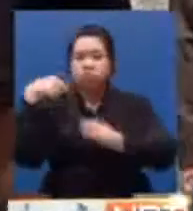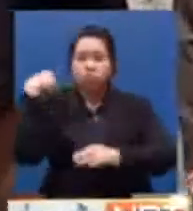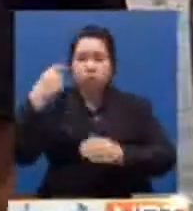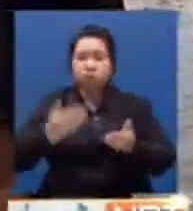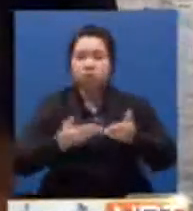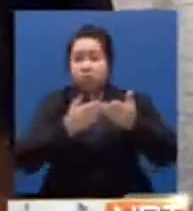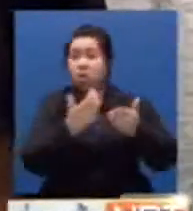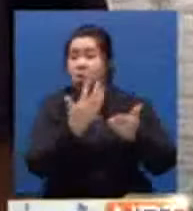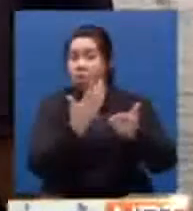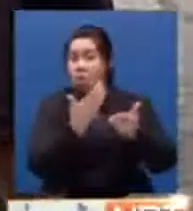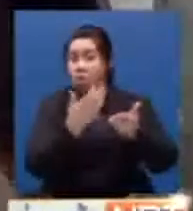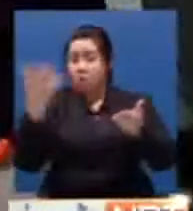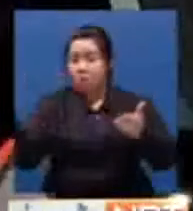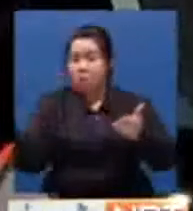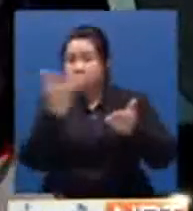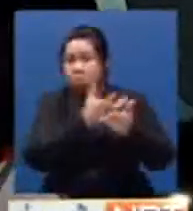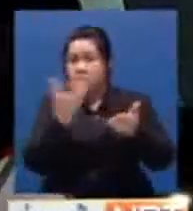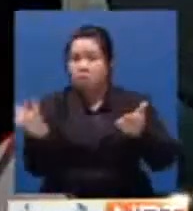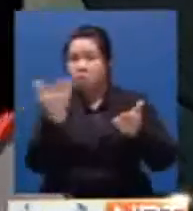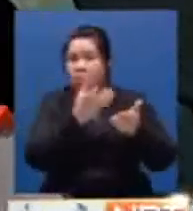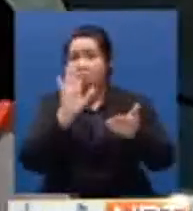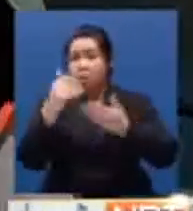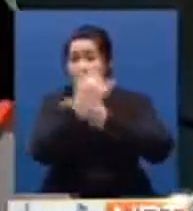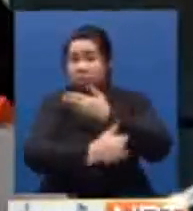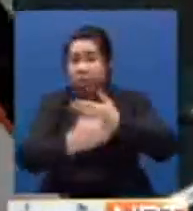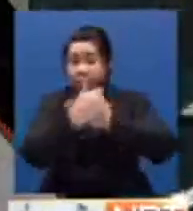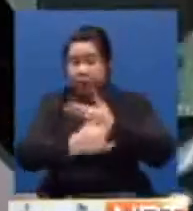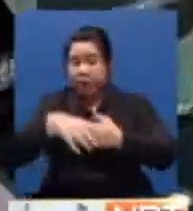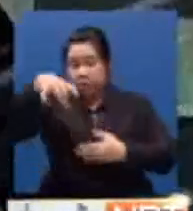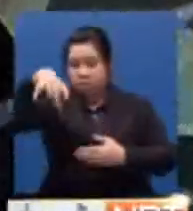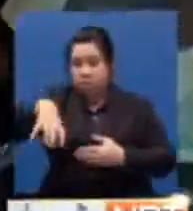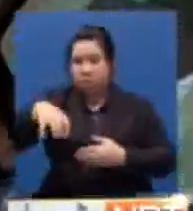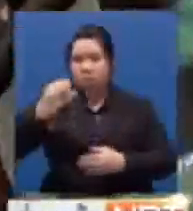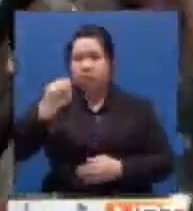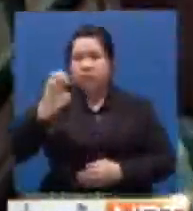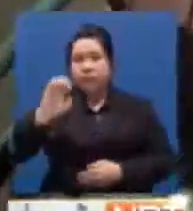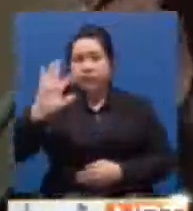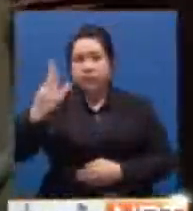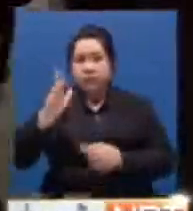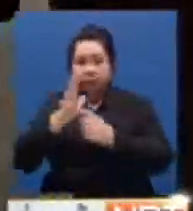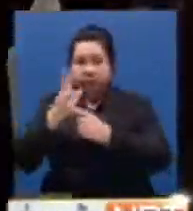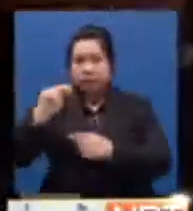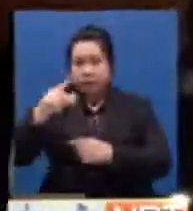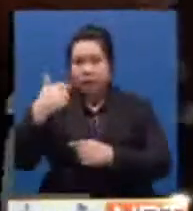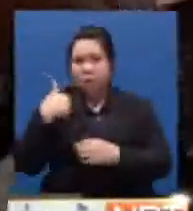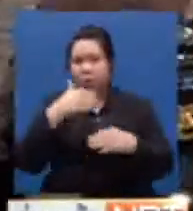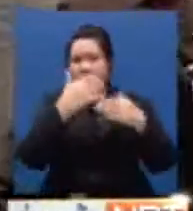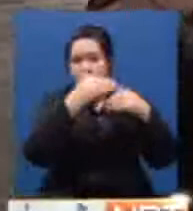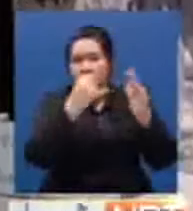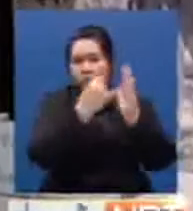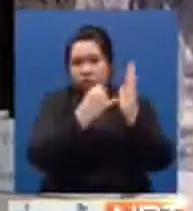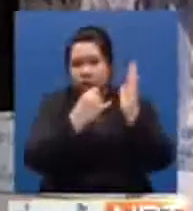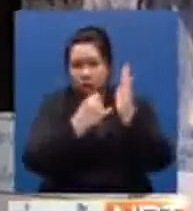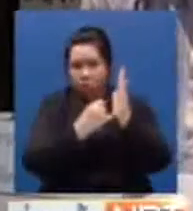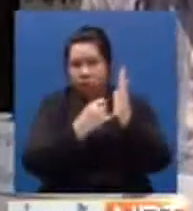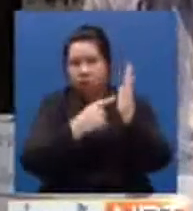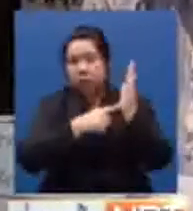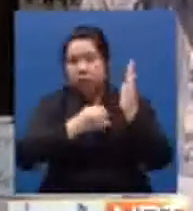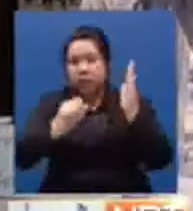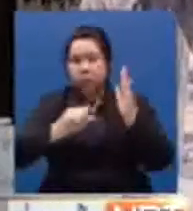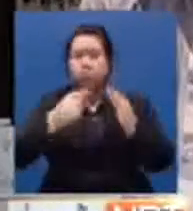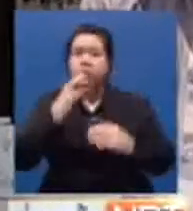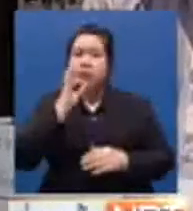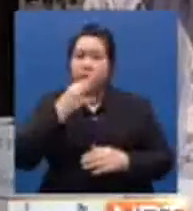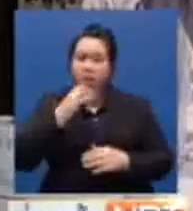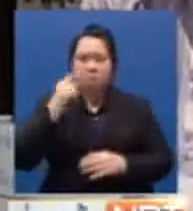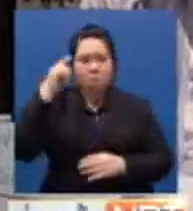อรับน้ำมันจากเรือสินค้าต่างประเทศที่บริเวณเกาะสีชังจังหวัดชลบุรีและจะนำไปส่งต่อยังจังหวัดสมุทรสาครโดยอ้างว่าไม่รู้ว่าเจสุ